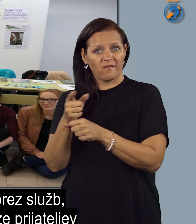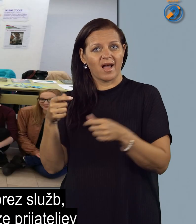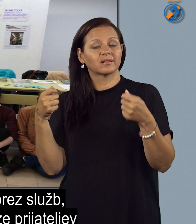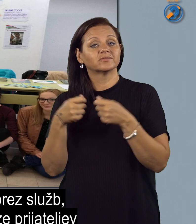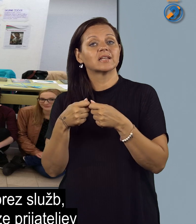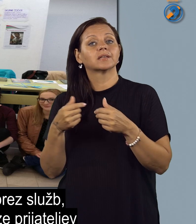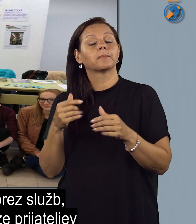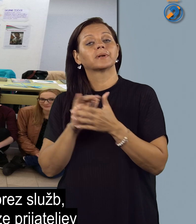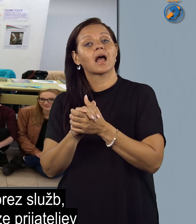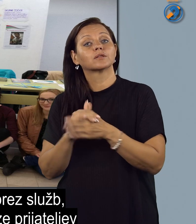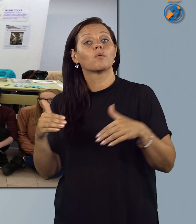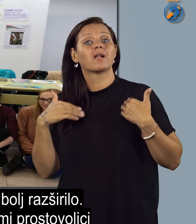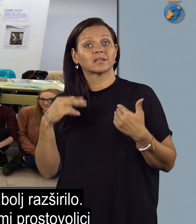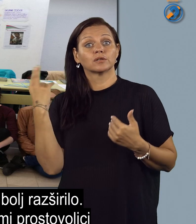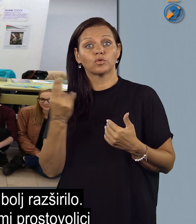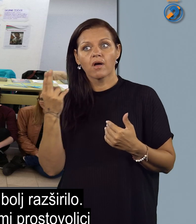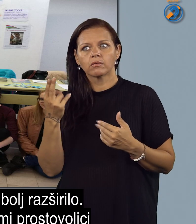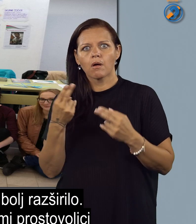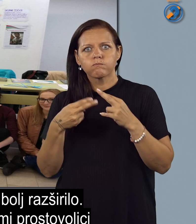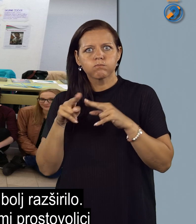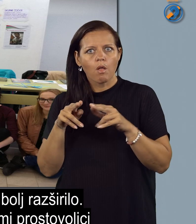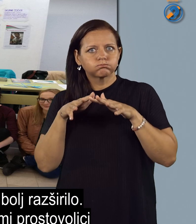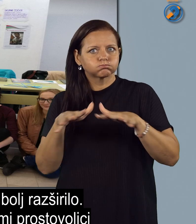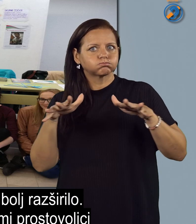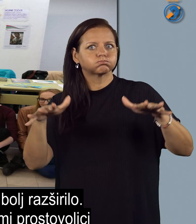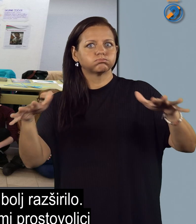mladine Slovenije še bolj razširilo.